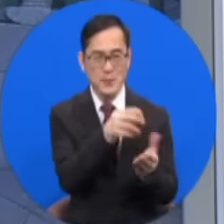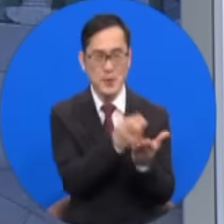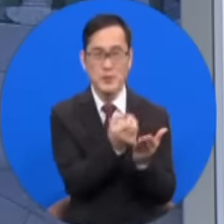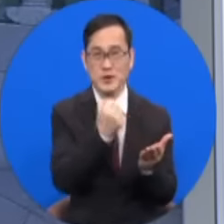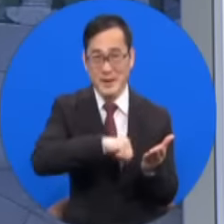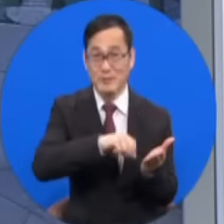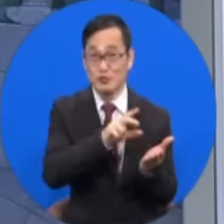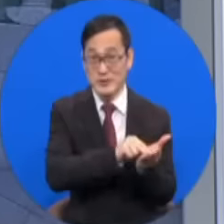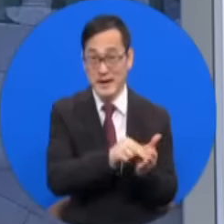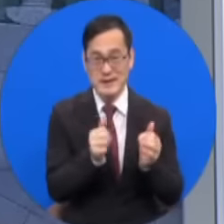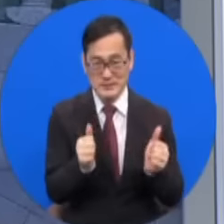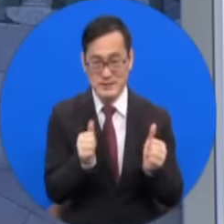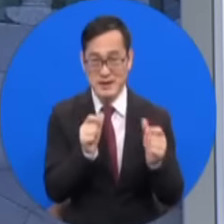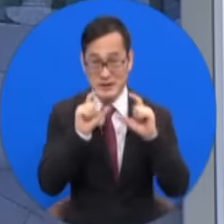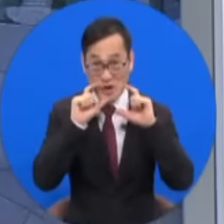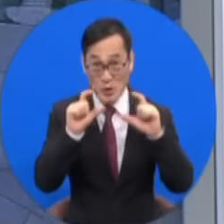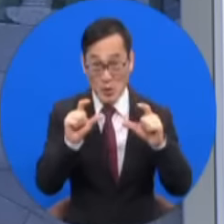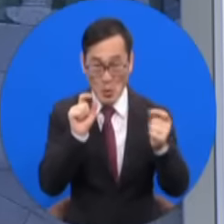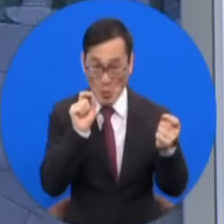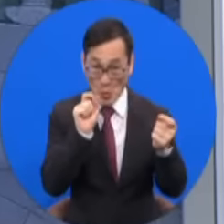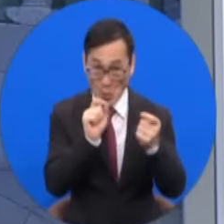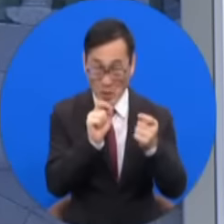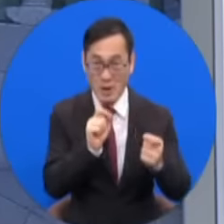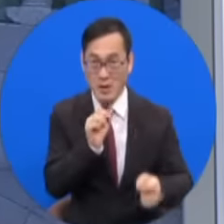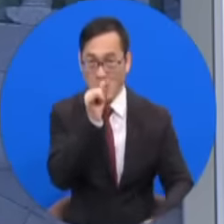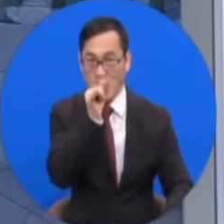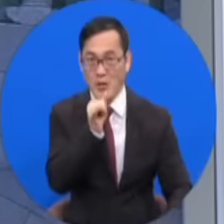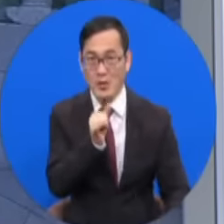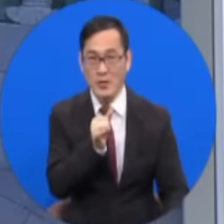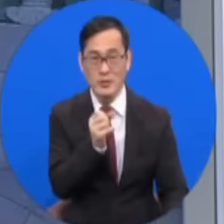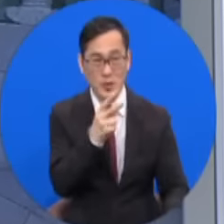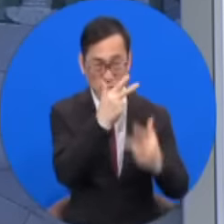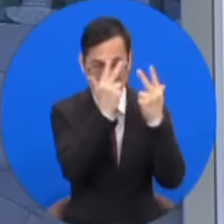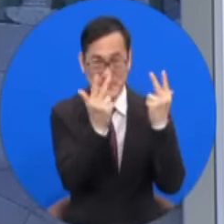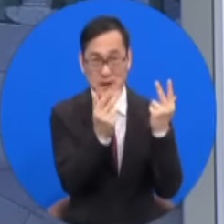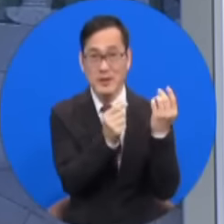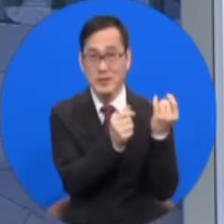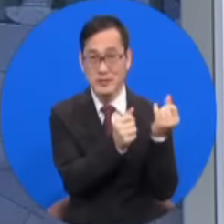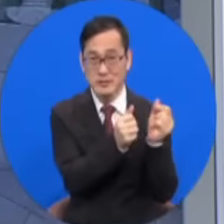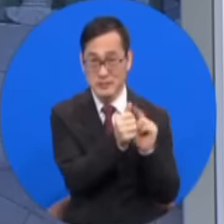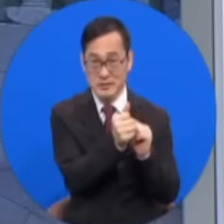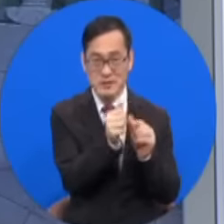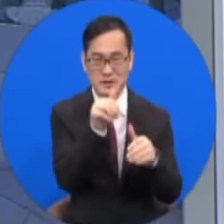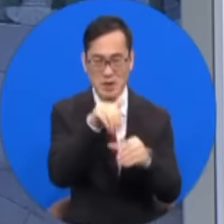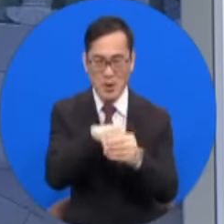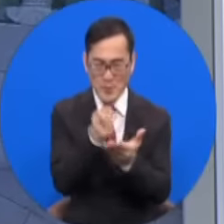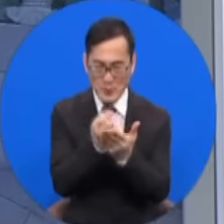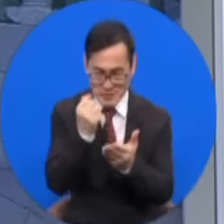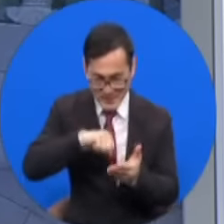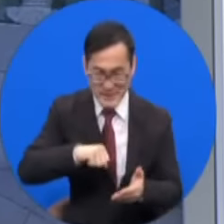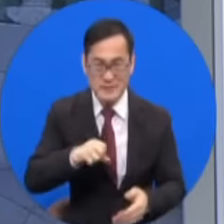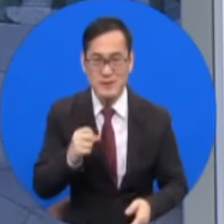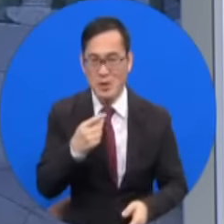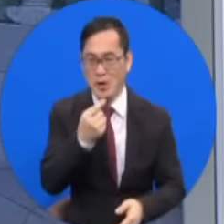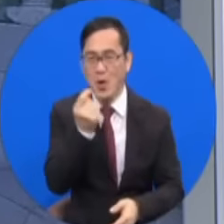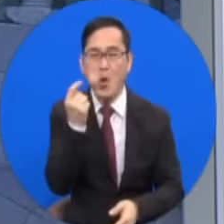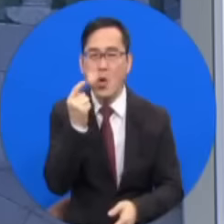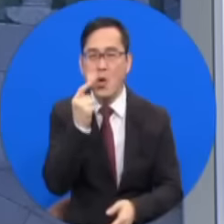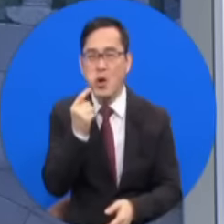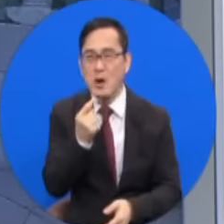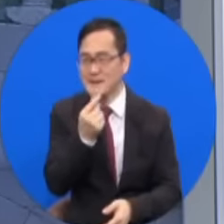일심 선고일이 얼마 남지 않았다는 겁니다 이재명 대표 남편인이 대표에 대한 공지선 위반 그리고 위진 교사 의혹에 대한